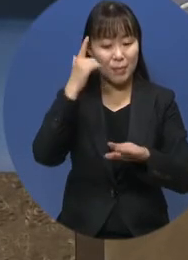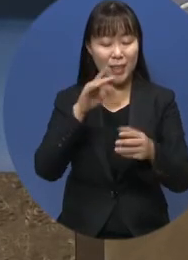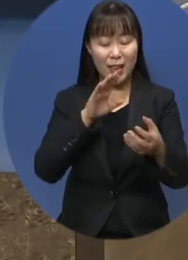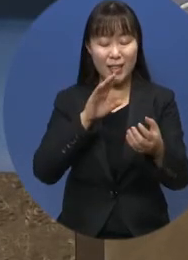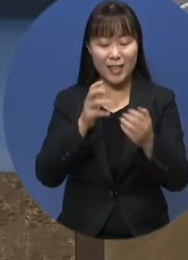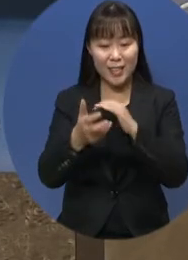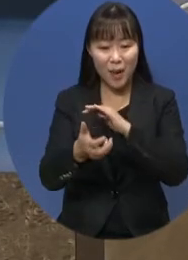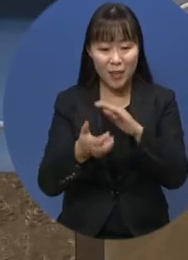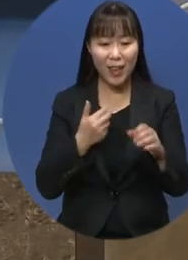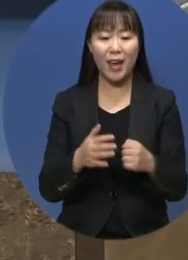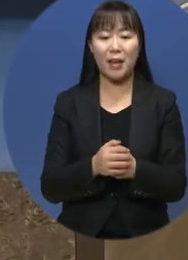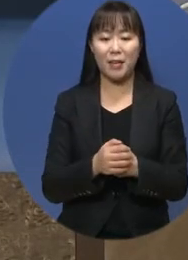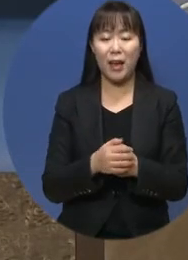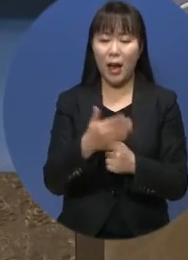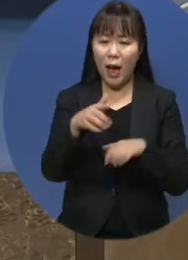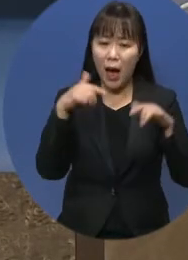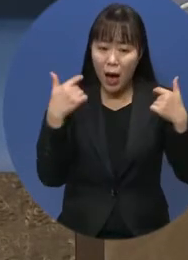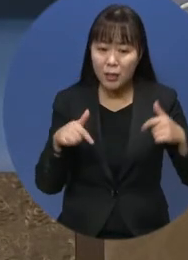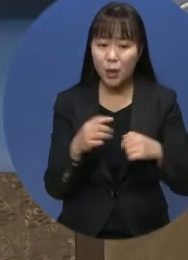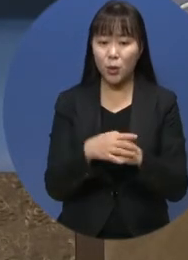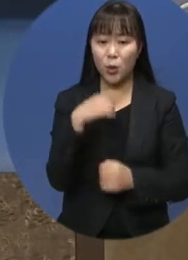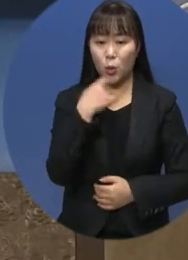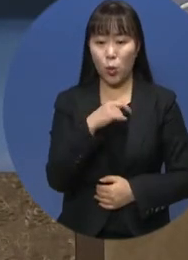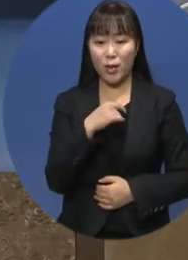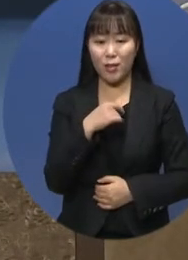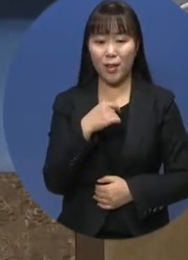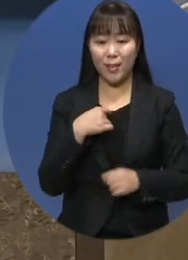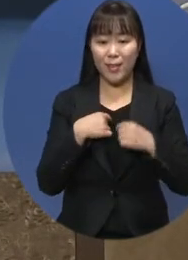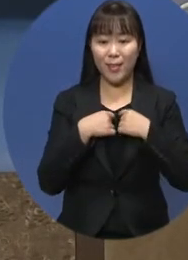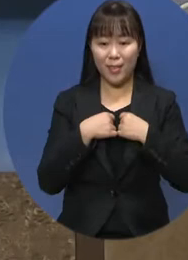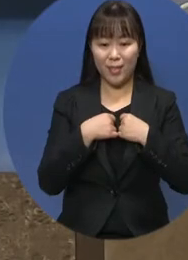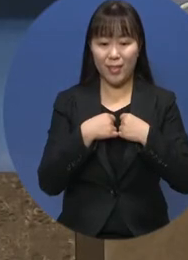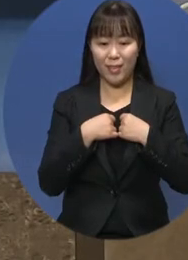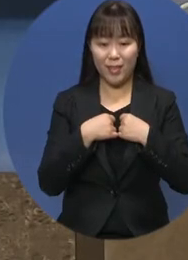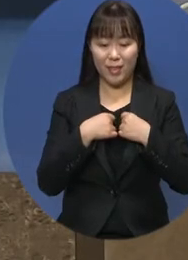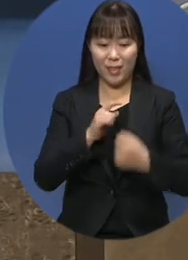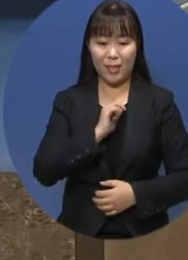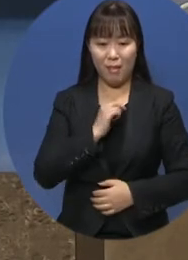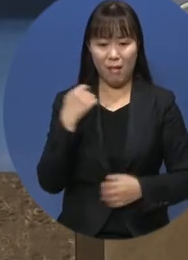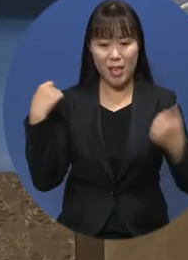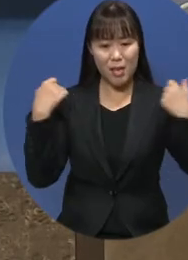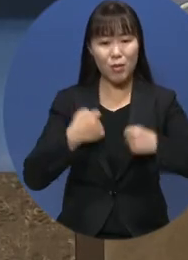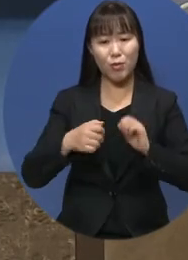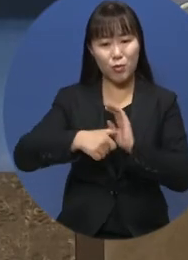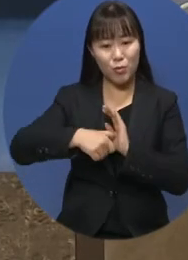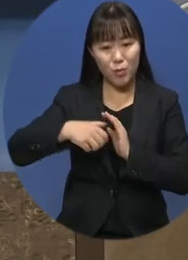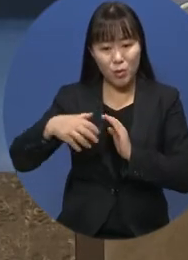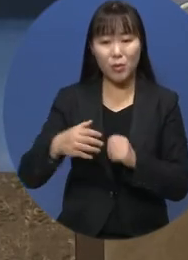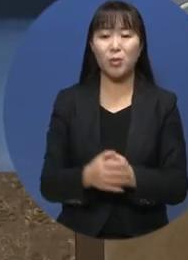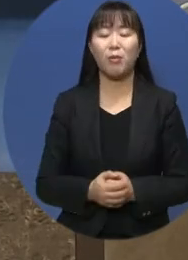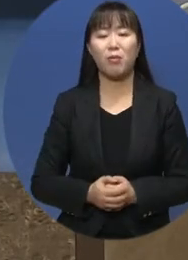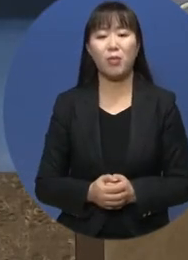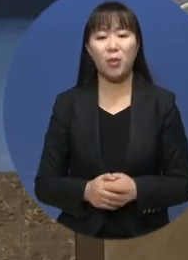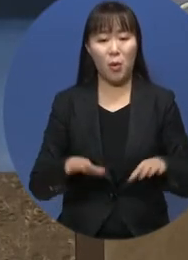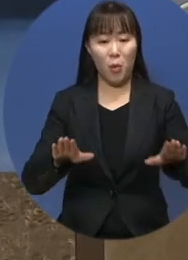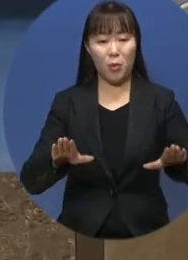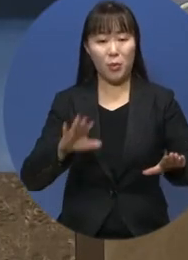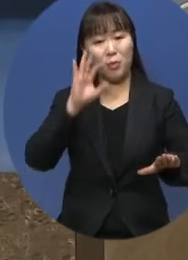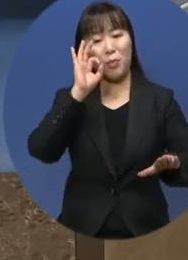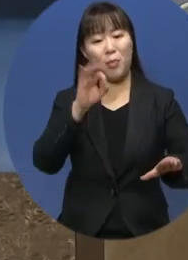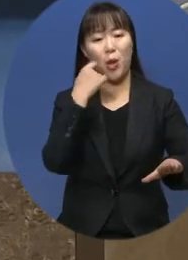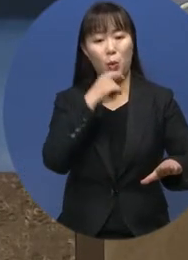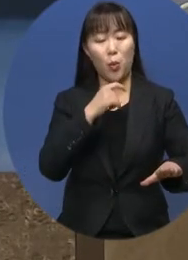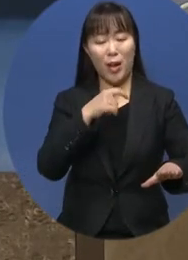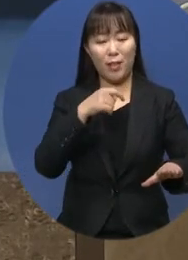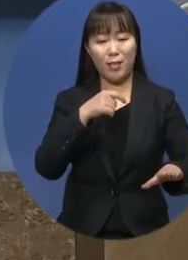요 시장님께서 는 항상 이 노란 셔츠를 입기 로 유명하신 데 3 오늘도 있고